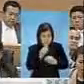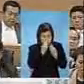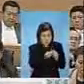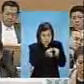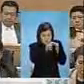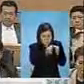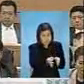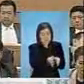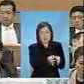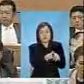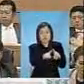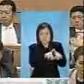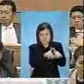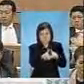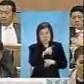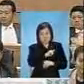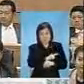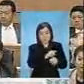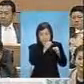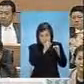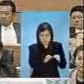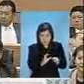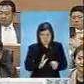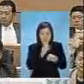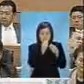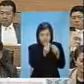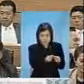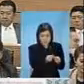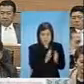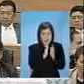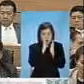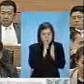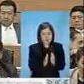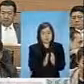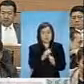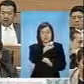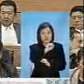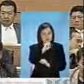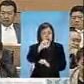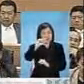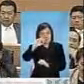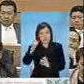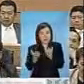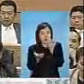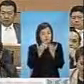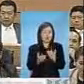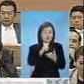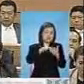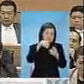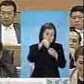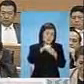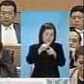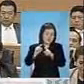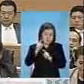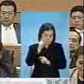ใจของประชาชนผู้เป็นเจ้าของประเทศด้วยนักการเมืองที่มาจากการเลือกตั้งชั่วดีทีห่างก็ยังต้องรับผิดชอบต่อประช